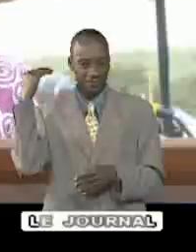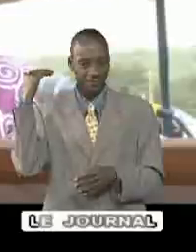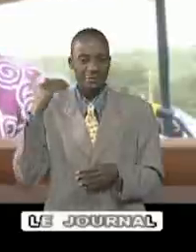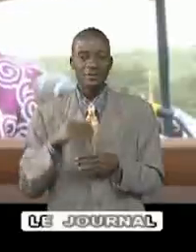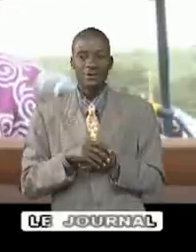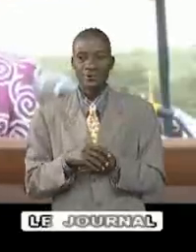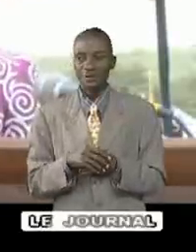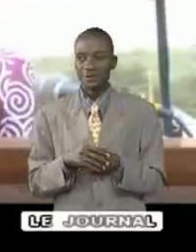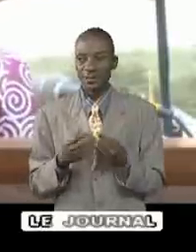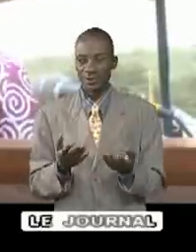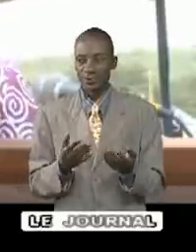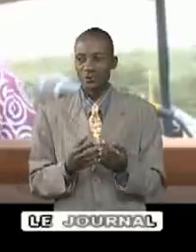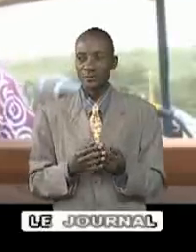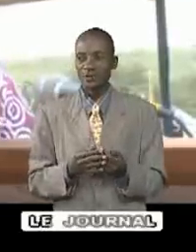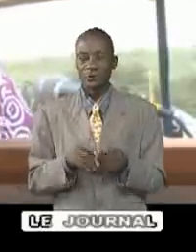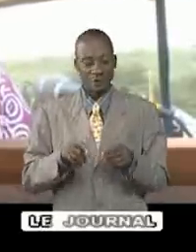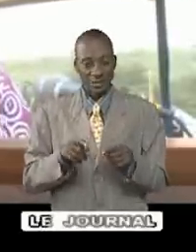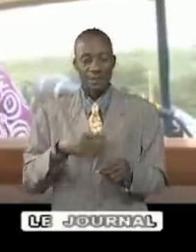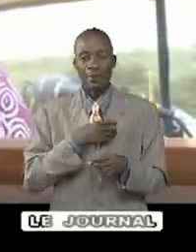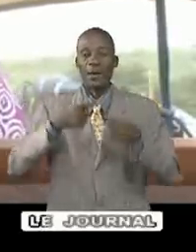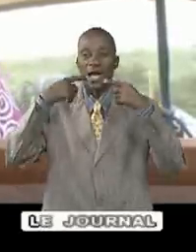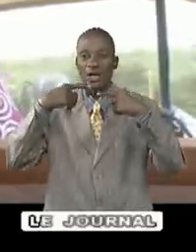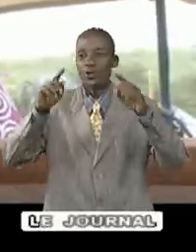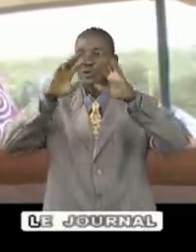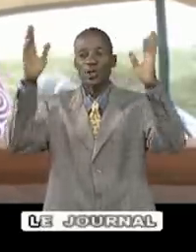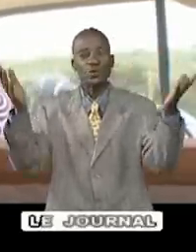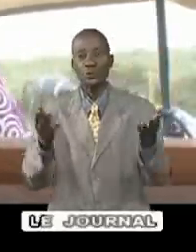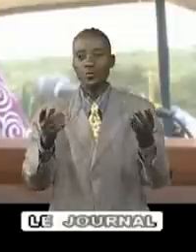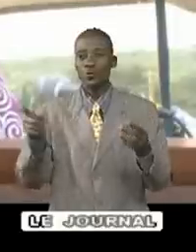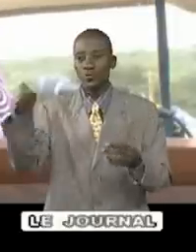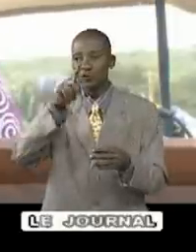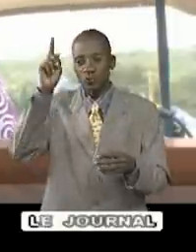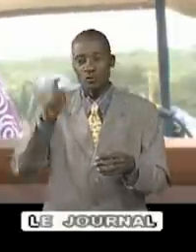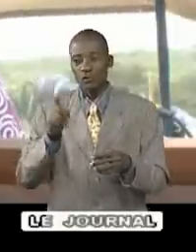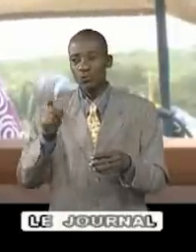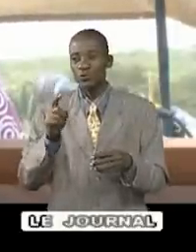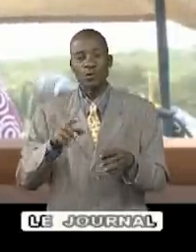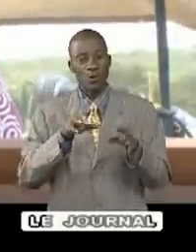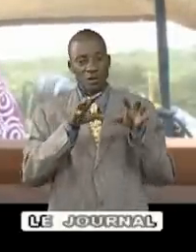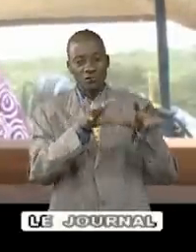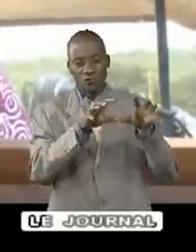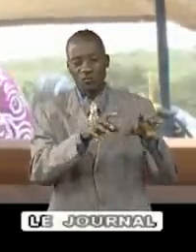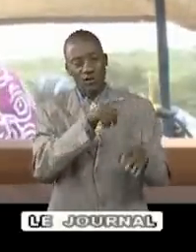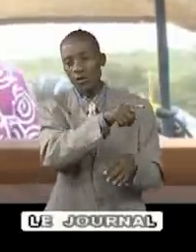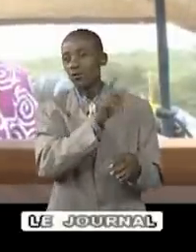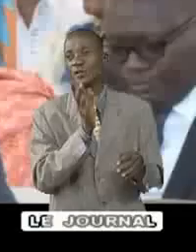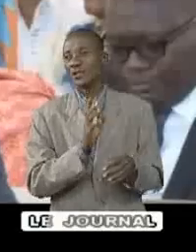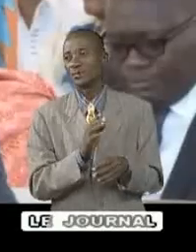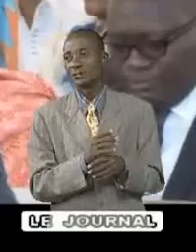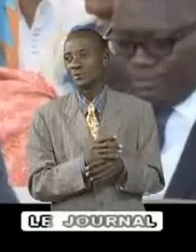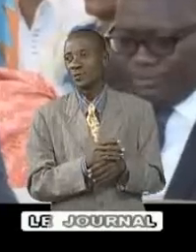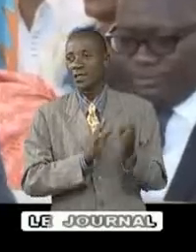avant d'inviter Tshikapa à prendre bien soin de ce bijou. Bobatela eloko oyo